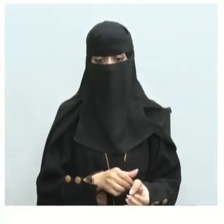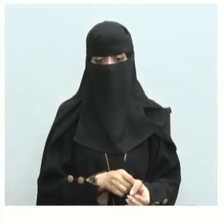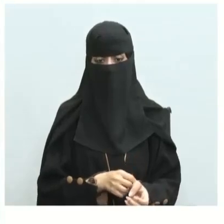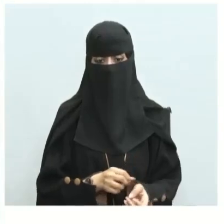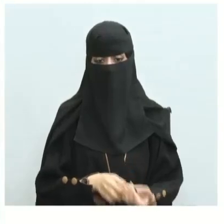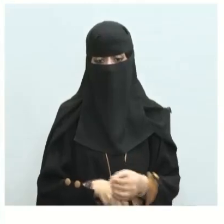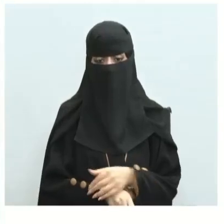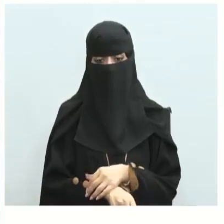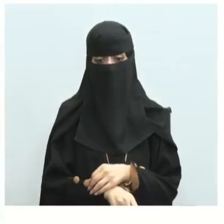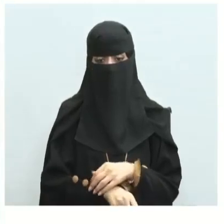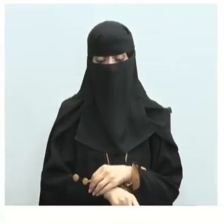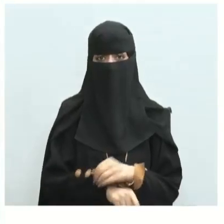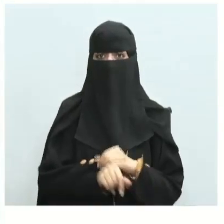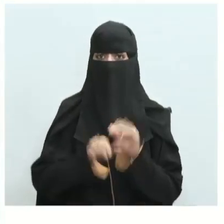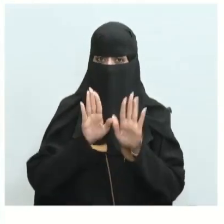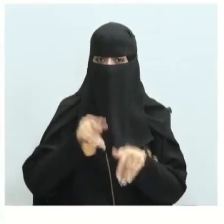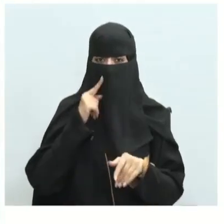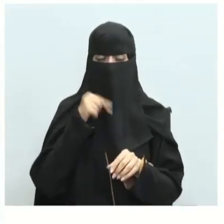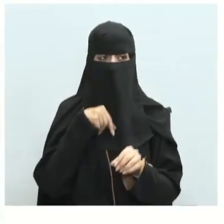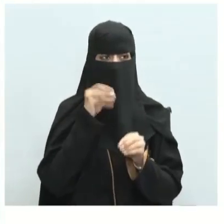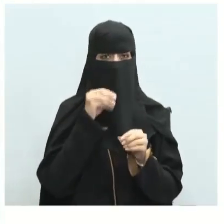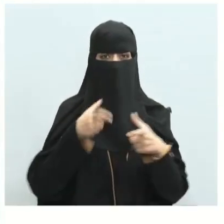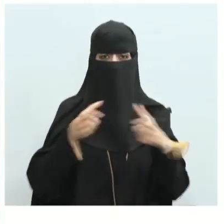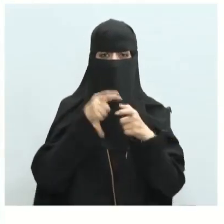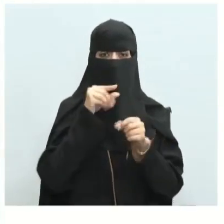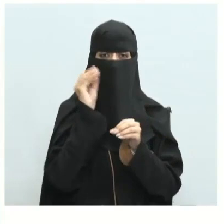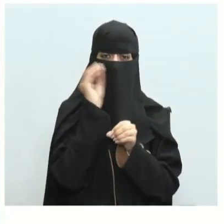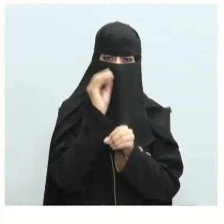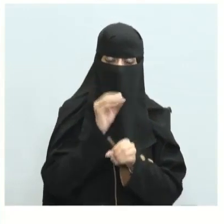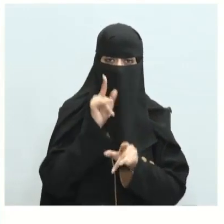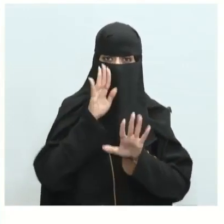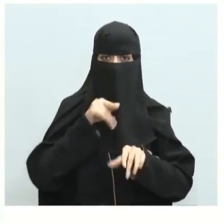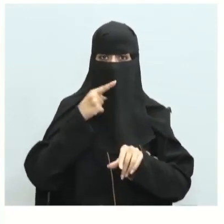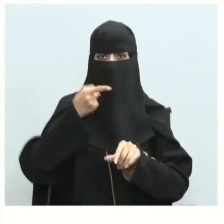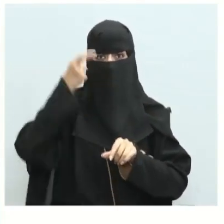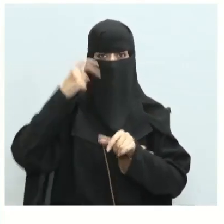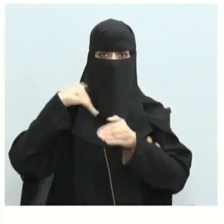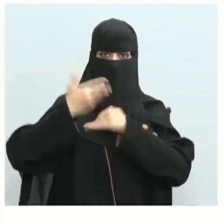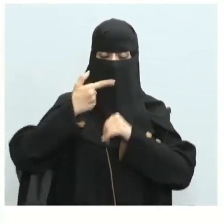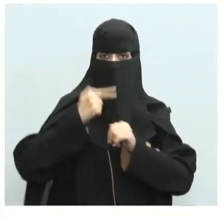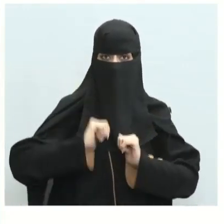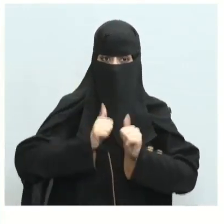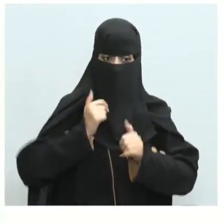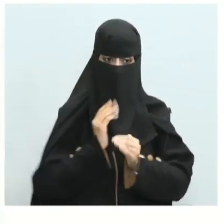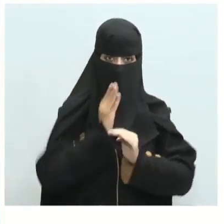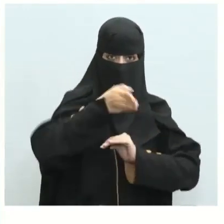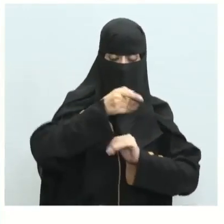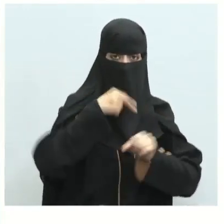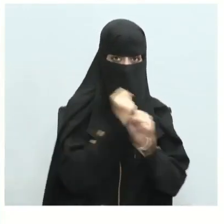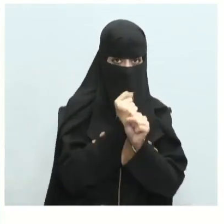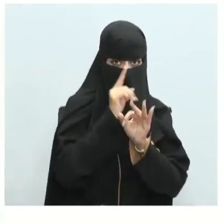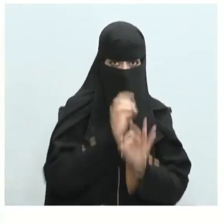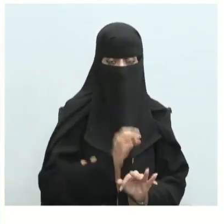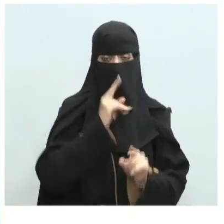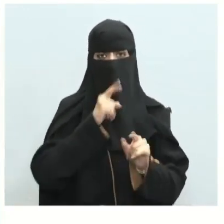بها هنالك مجموعه من النصائح كما ذكرنا في عند التقدم للوظيفه اولى هذه